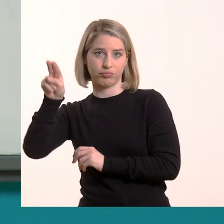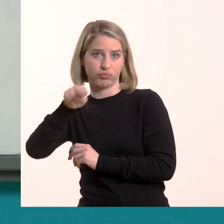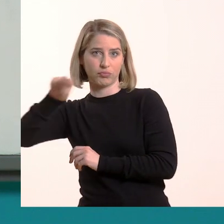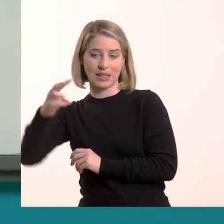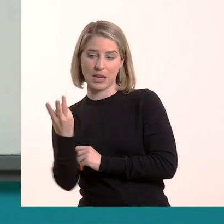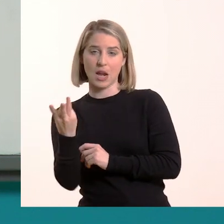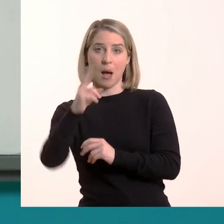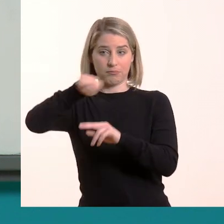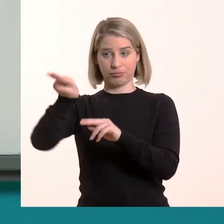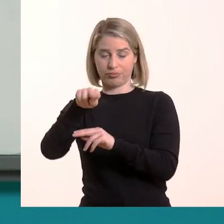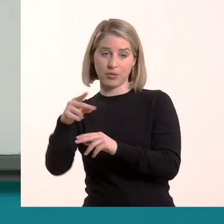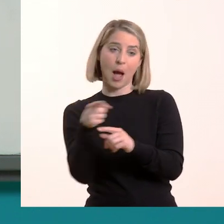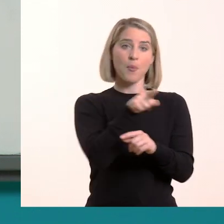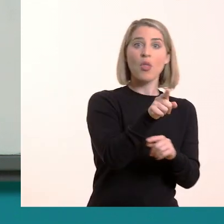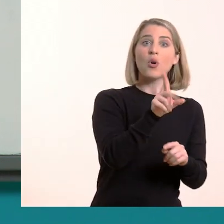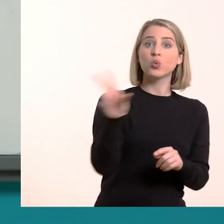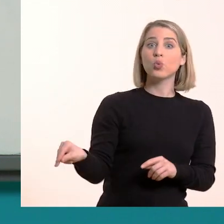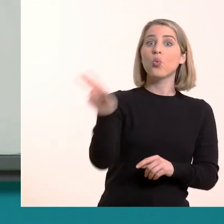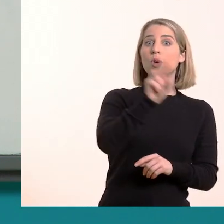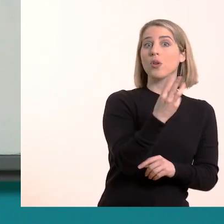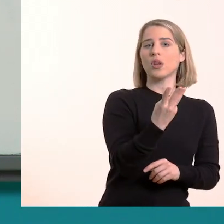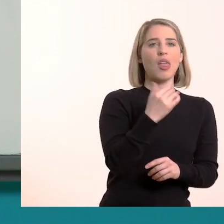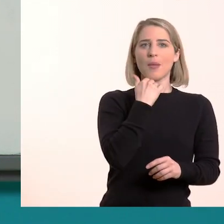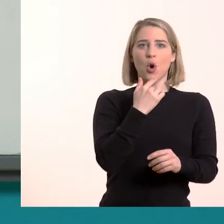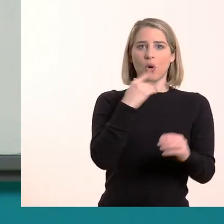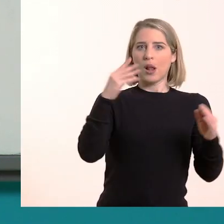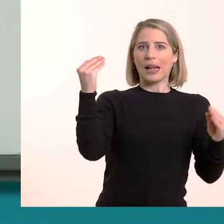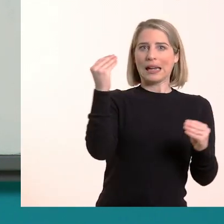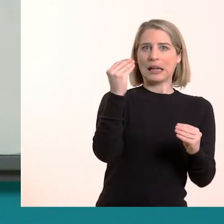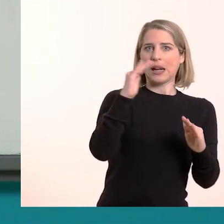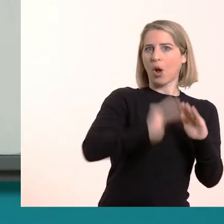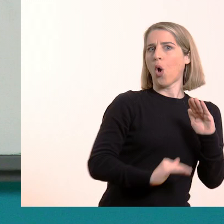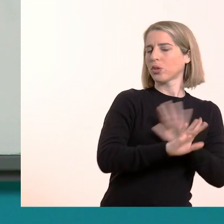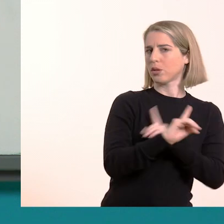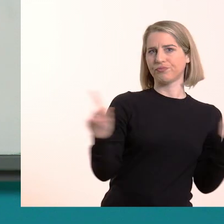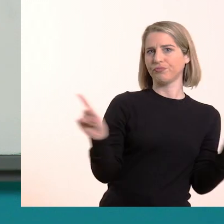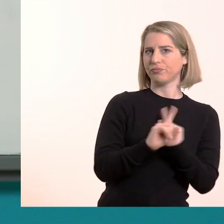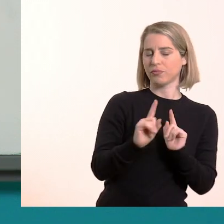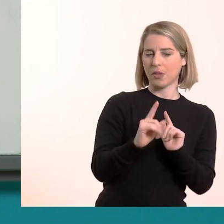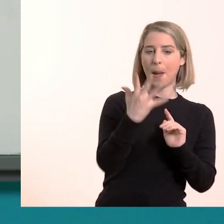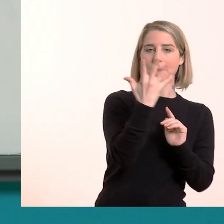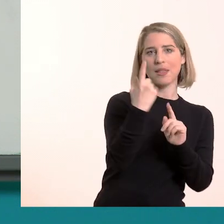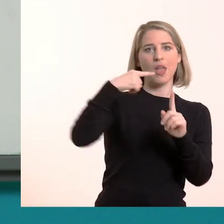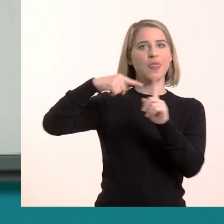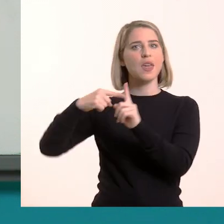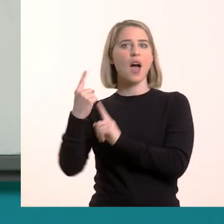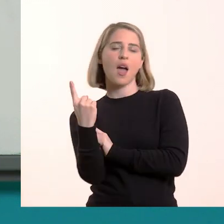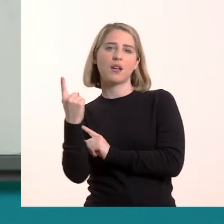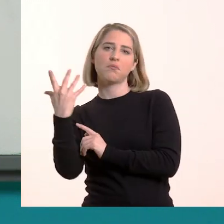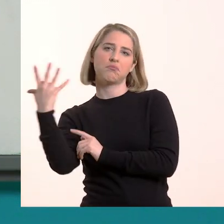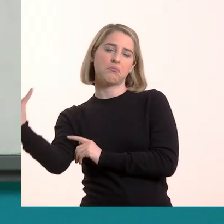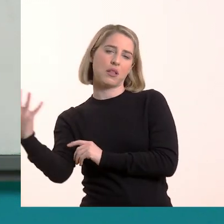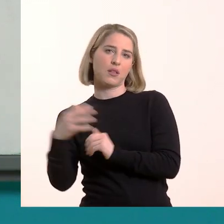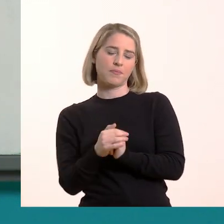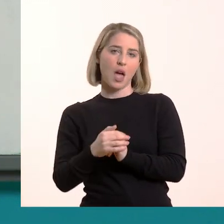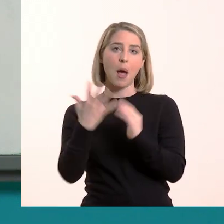από εδώ, 3 θα σβήσω και από εδώ. Δεν μπορώ να σβήσω λιγότερα. 5 δια 1, 5. Άρα